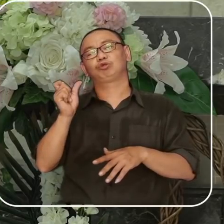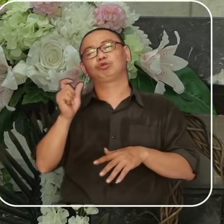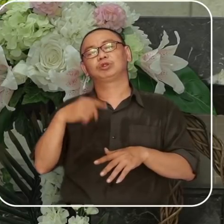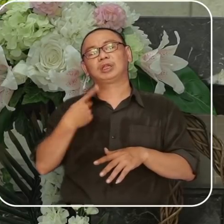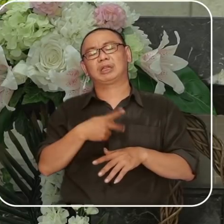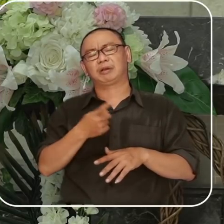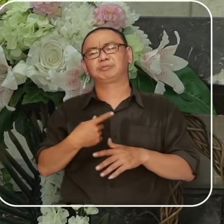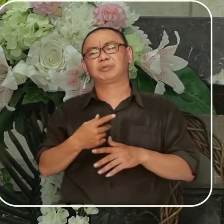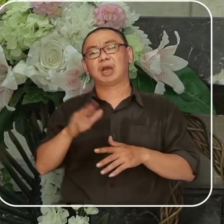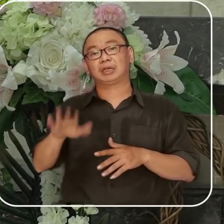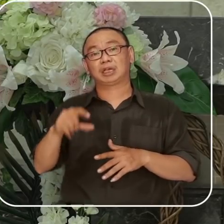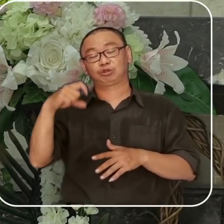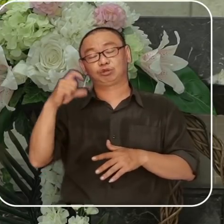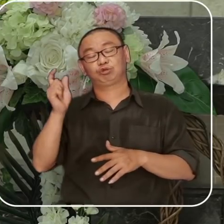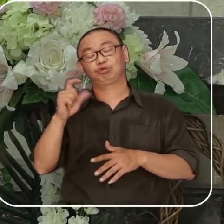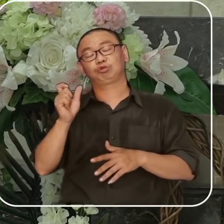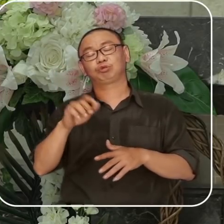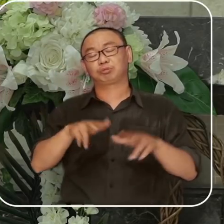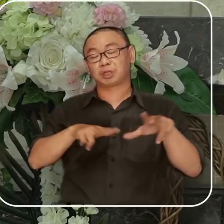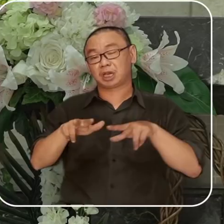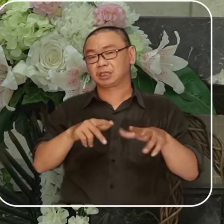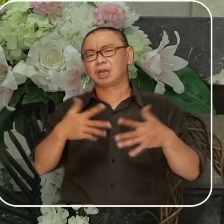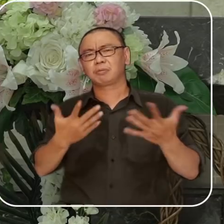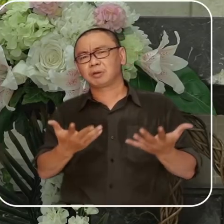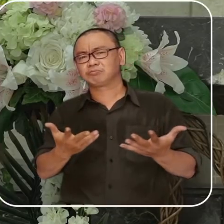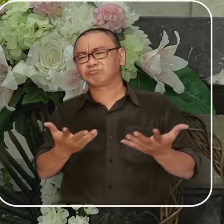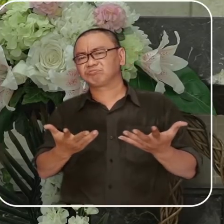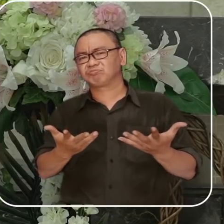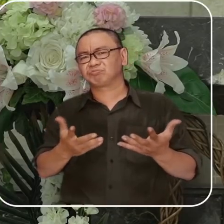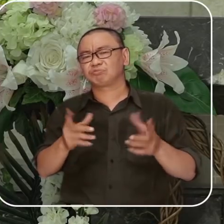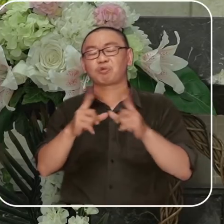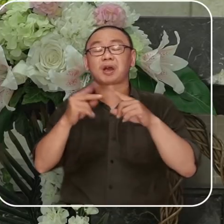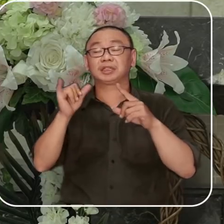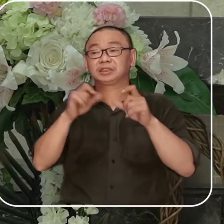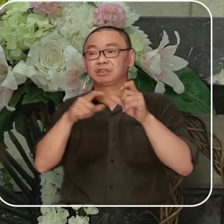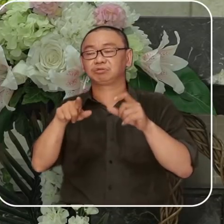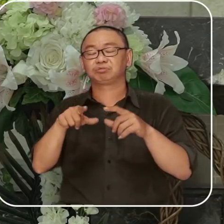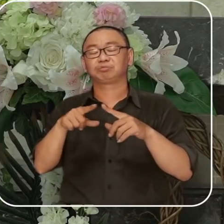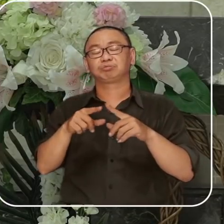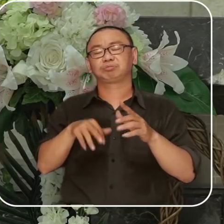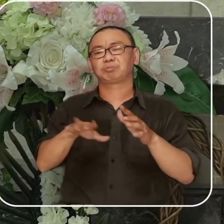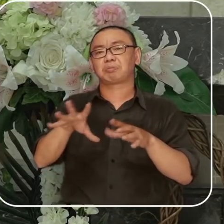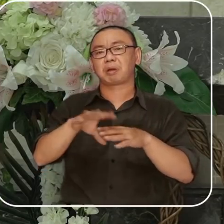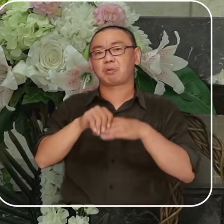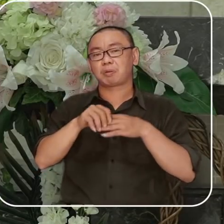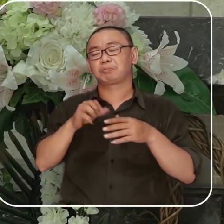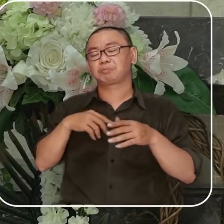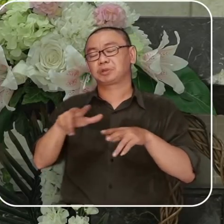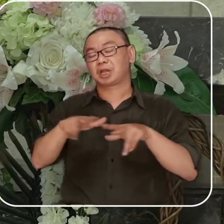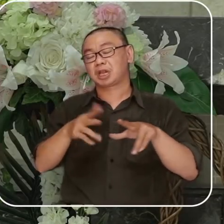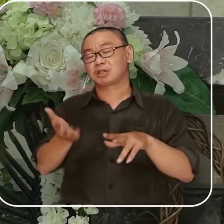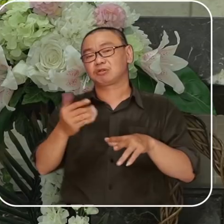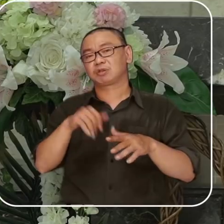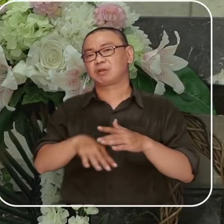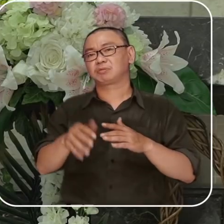Anak cucu akan menjalani. Dan apakah warisan itu membawa perjalanan hidup mereka